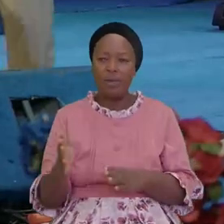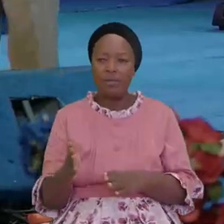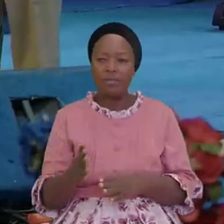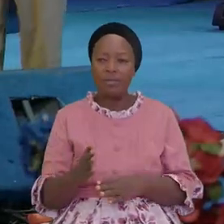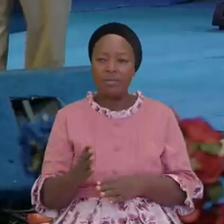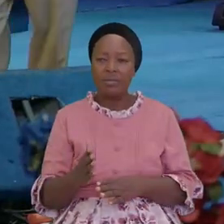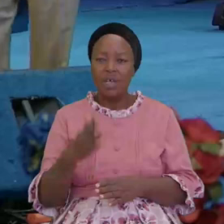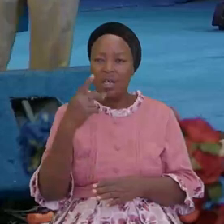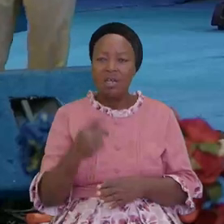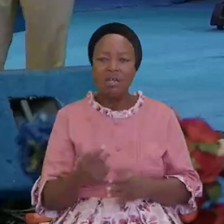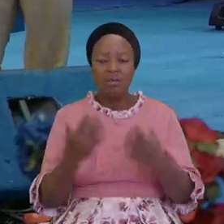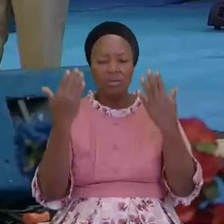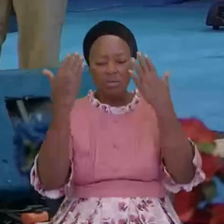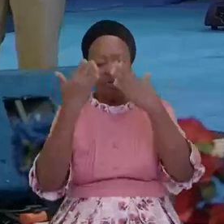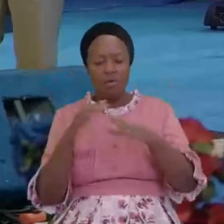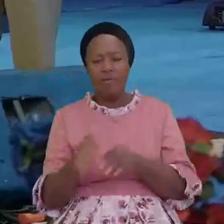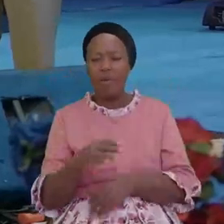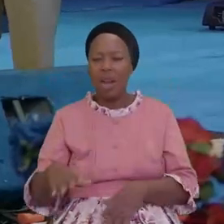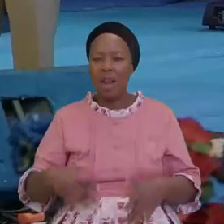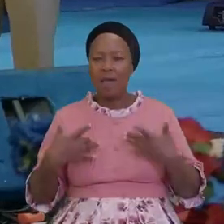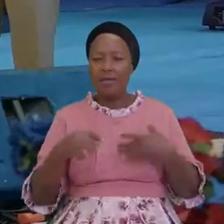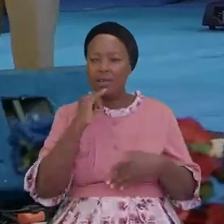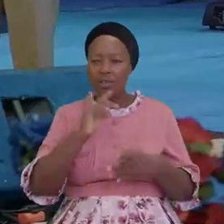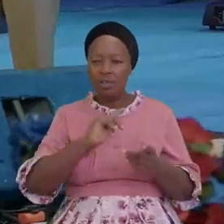Et l'ancienne vie est ôtée.